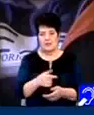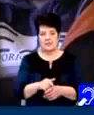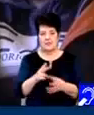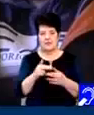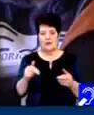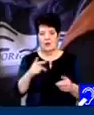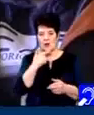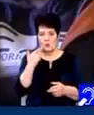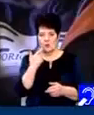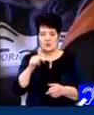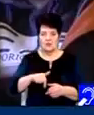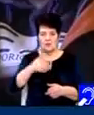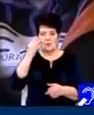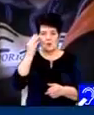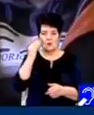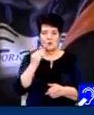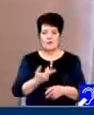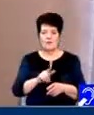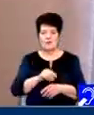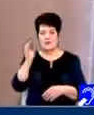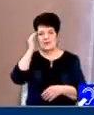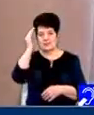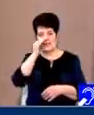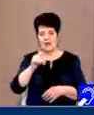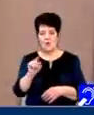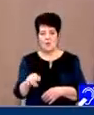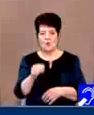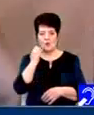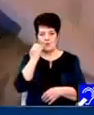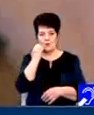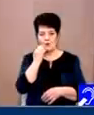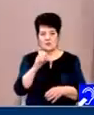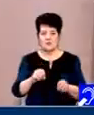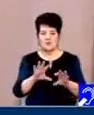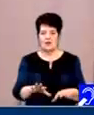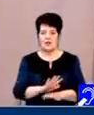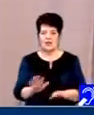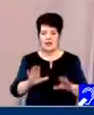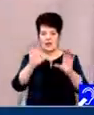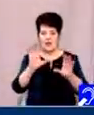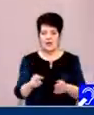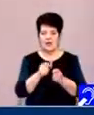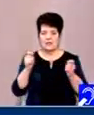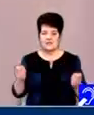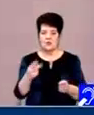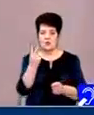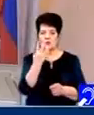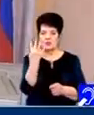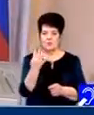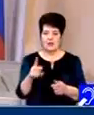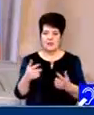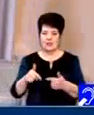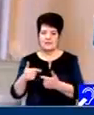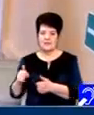Rusiei a fost tocmai în Moldova, mai exact în regiunea transnistreană, acolo unde Moscova a deschis ilegal 24 de secții de votare și doar